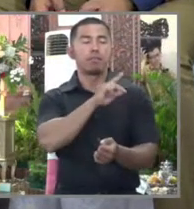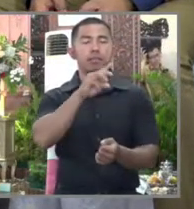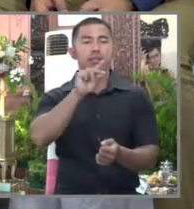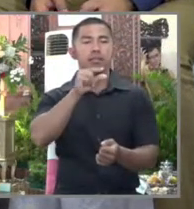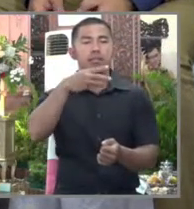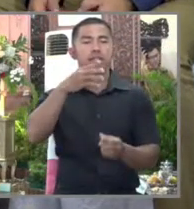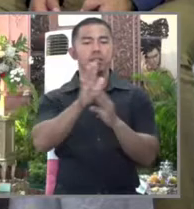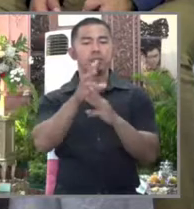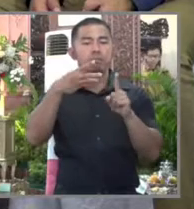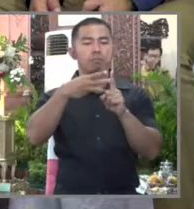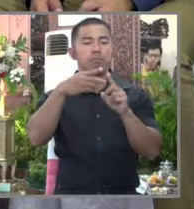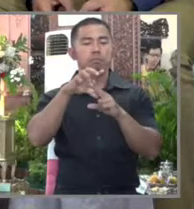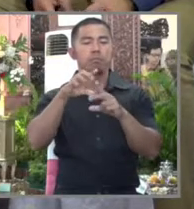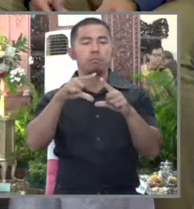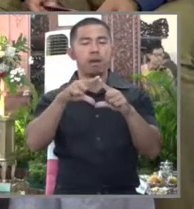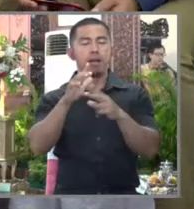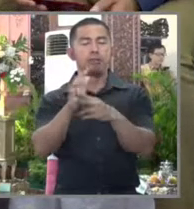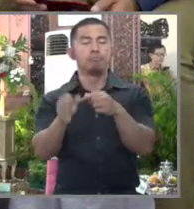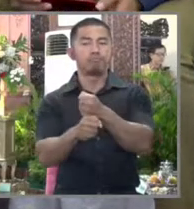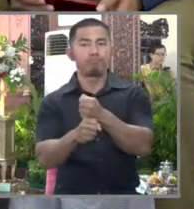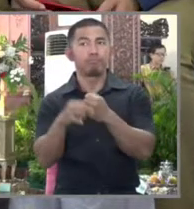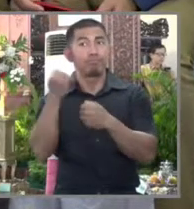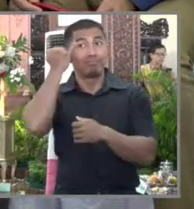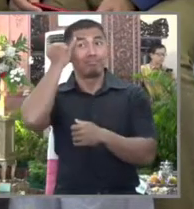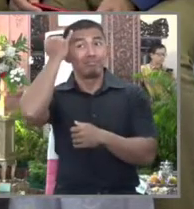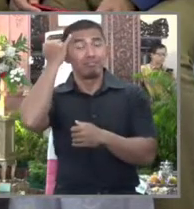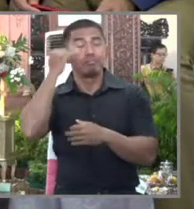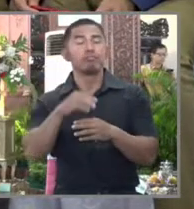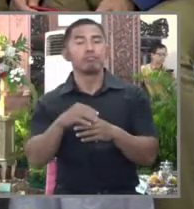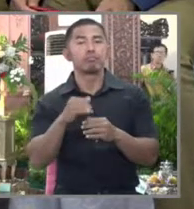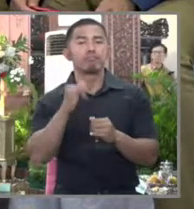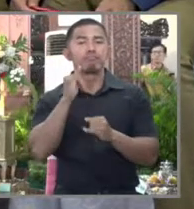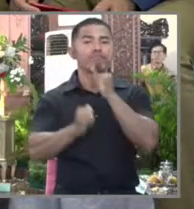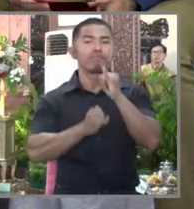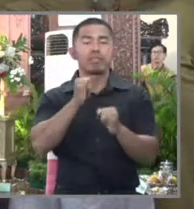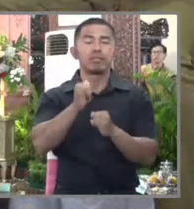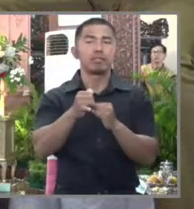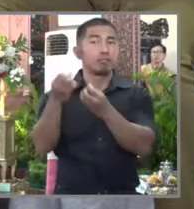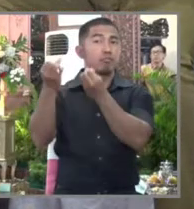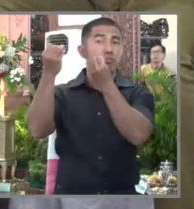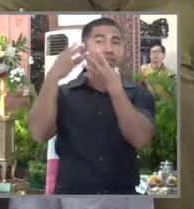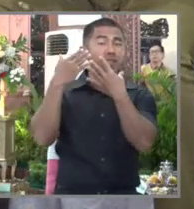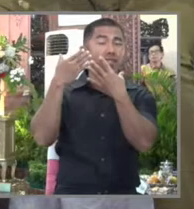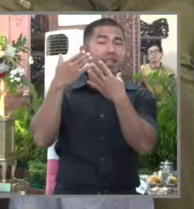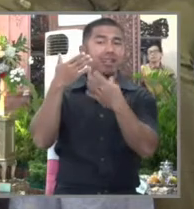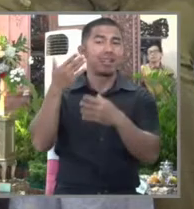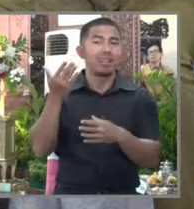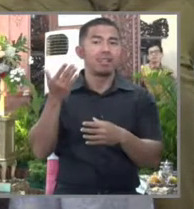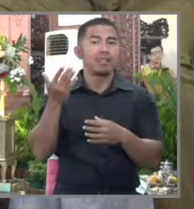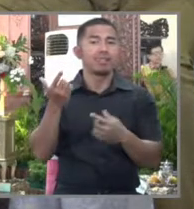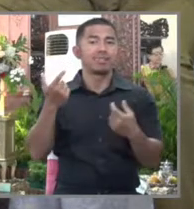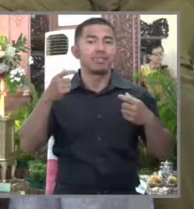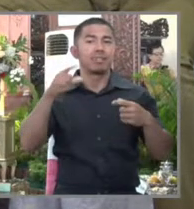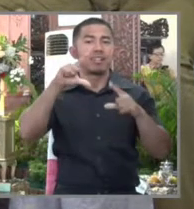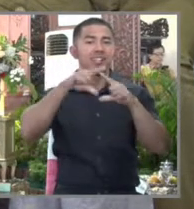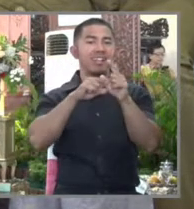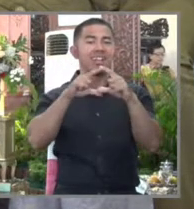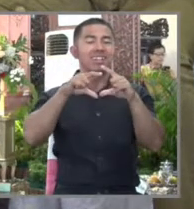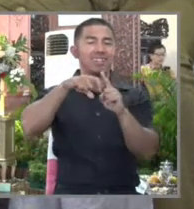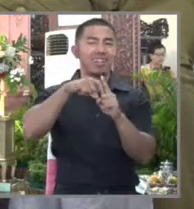ingin mengusulkan adanya aplikasi atau web informasi yang layak anak. Oke. Okay. Di